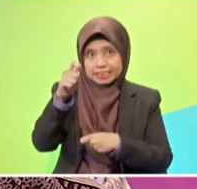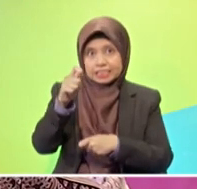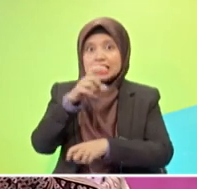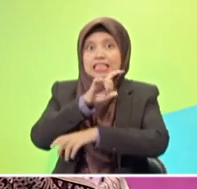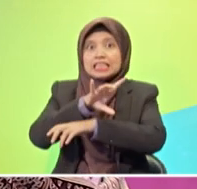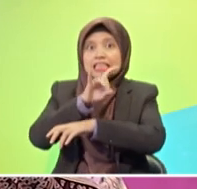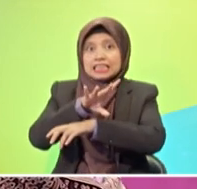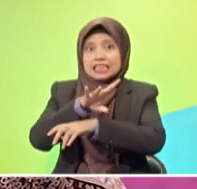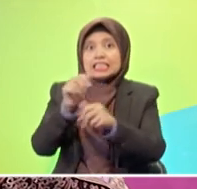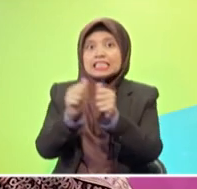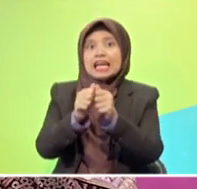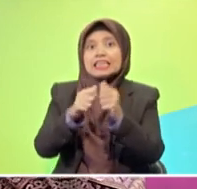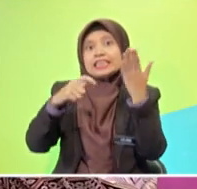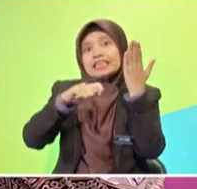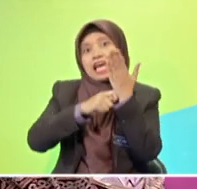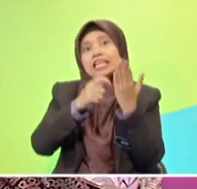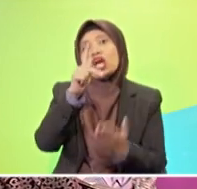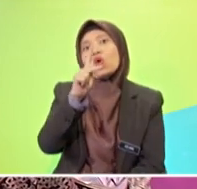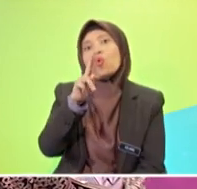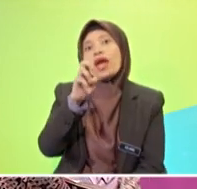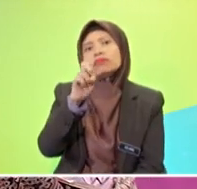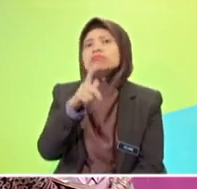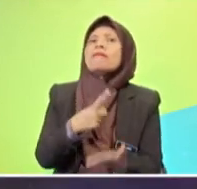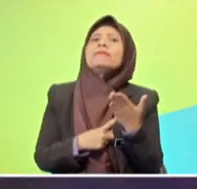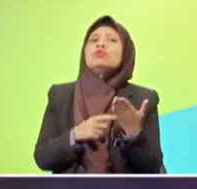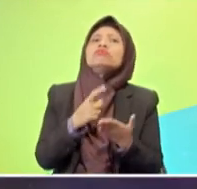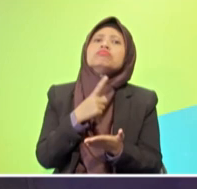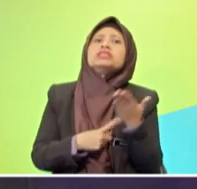teknik kue atau dihapus teknik